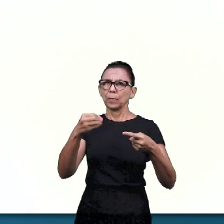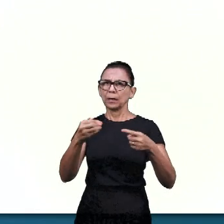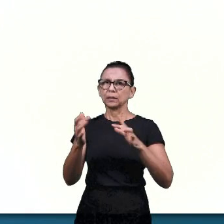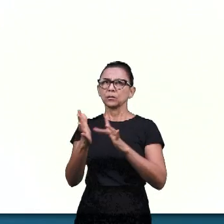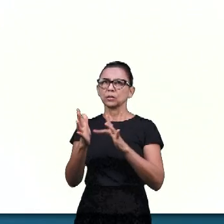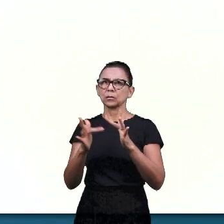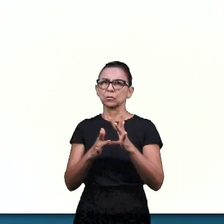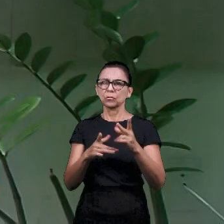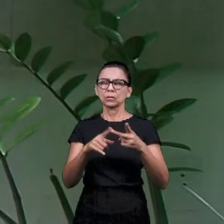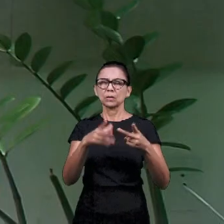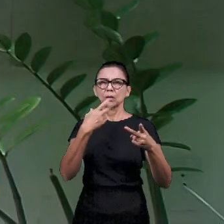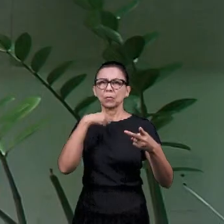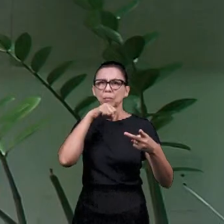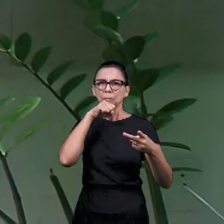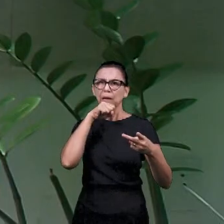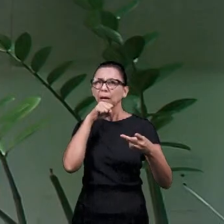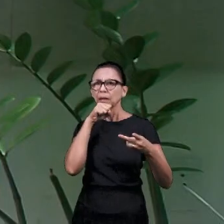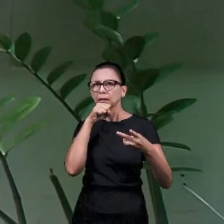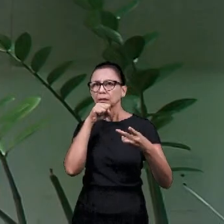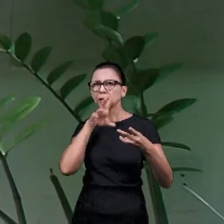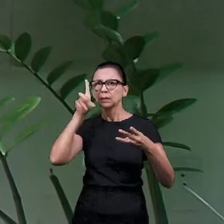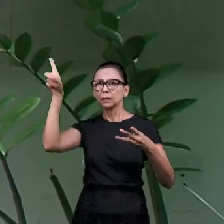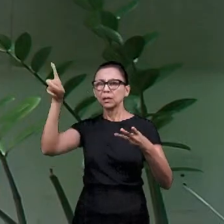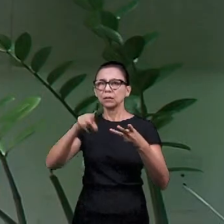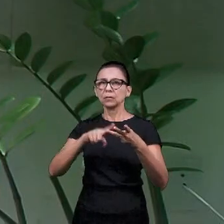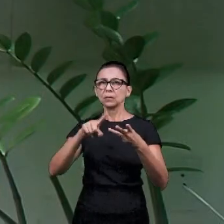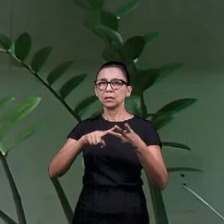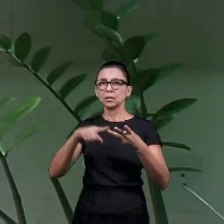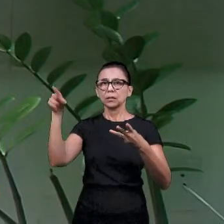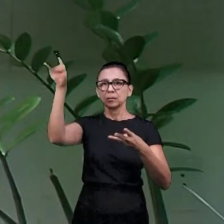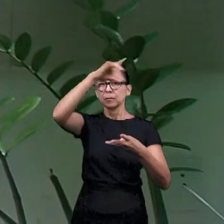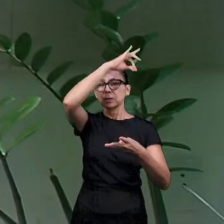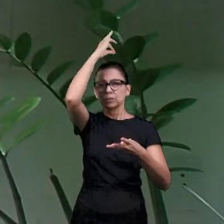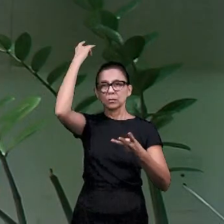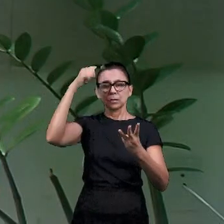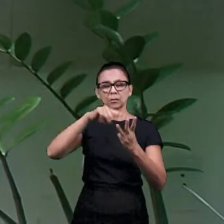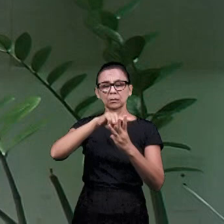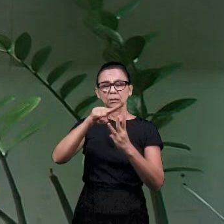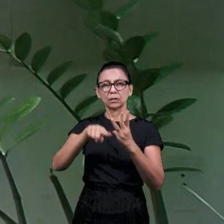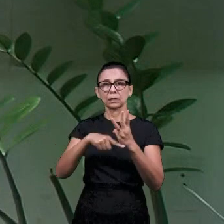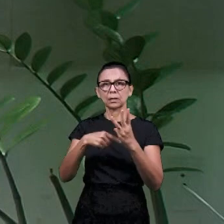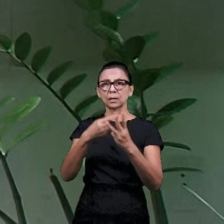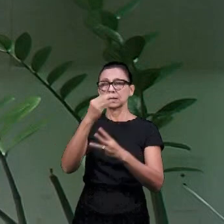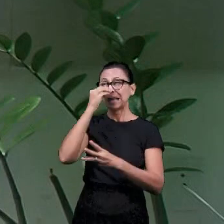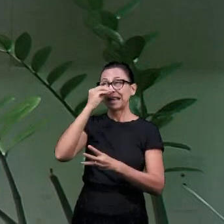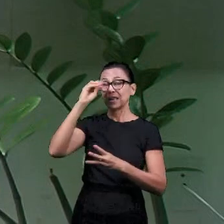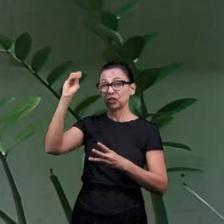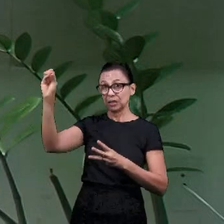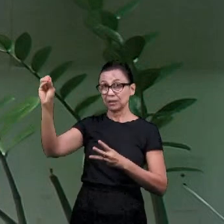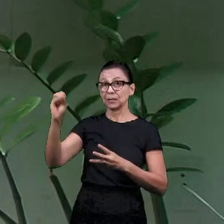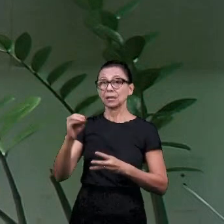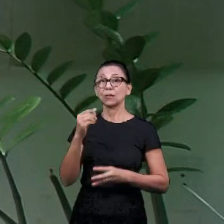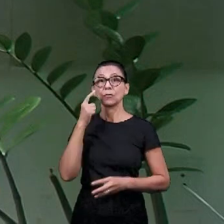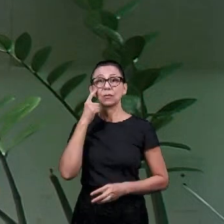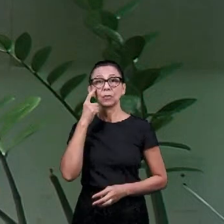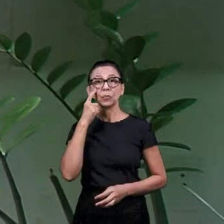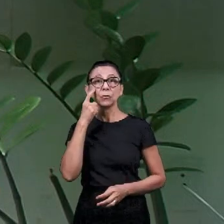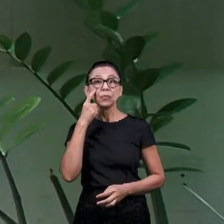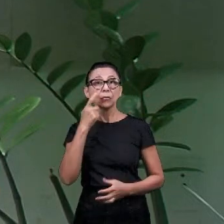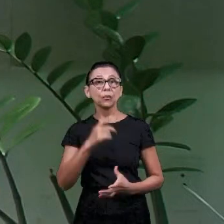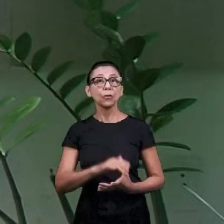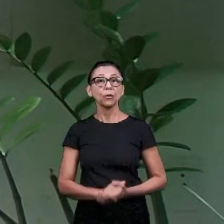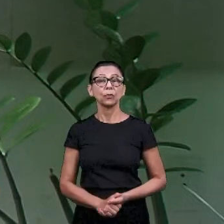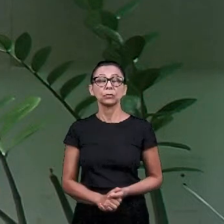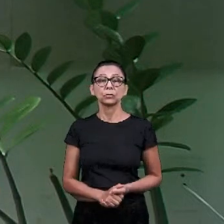au Saint-Esprit. Donc, allons voir. Dans la deuxième question, le rejet de la situation